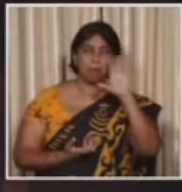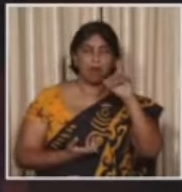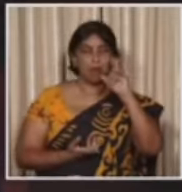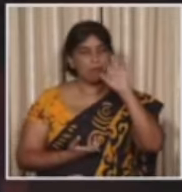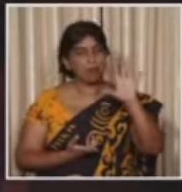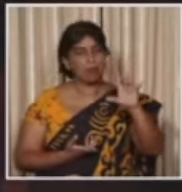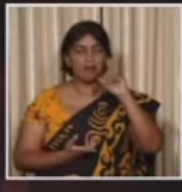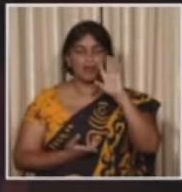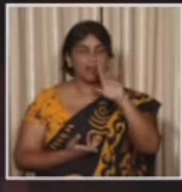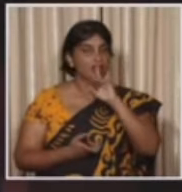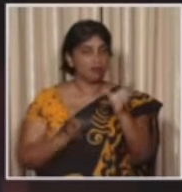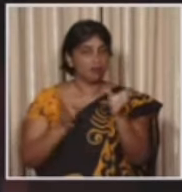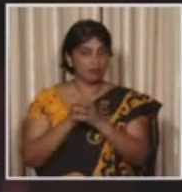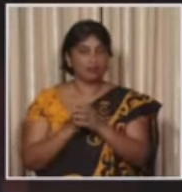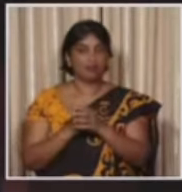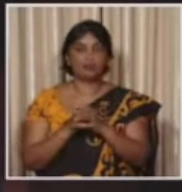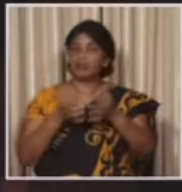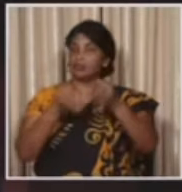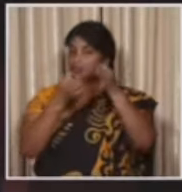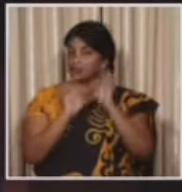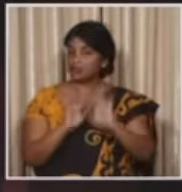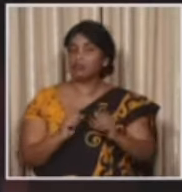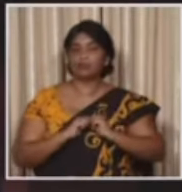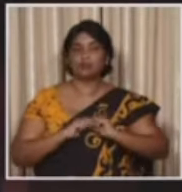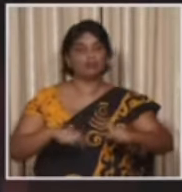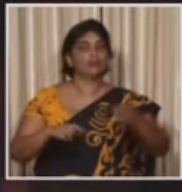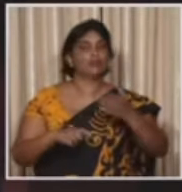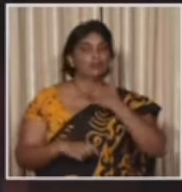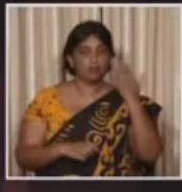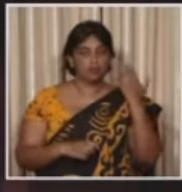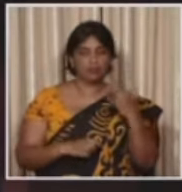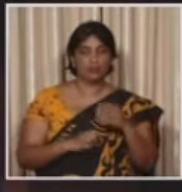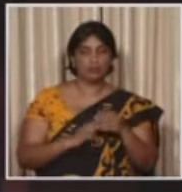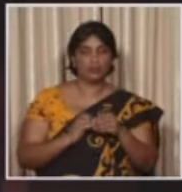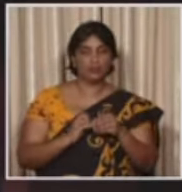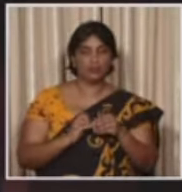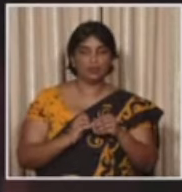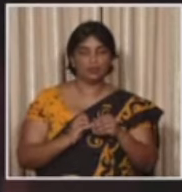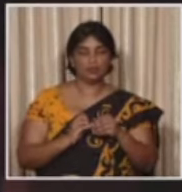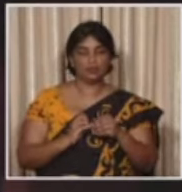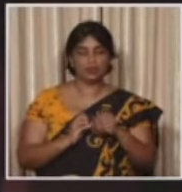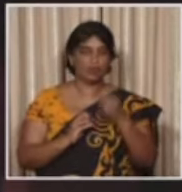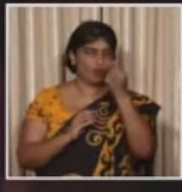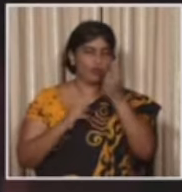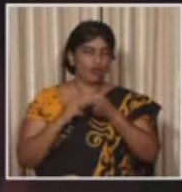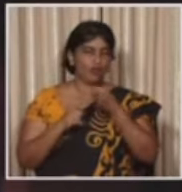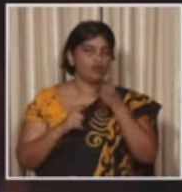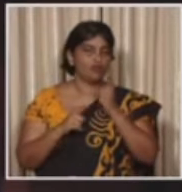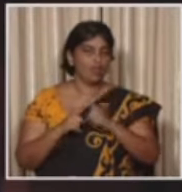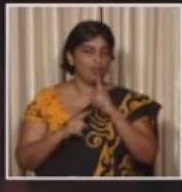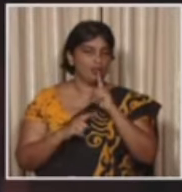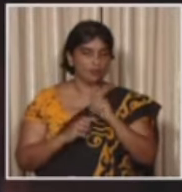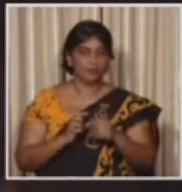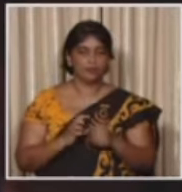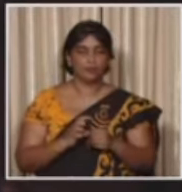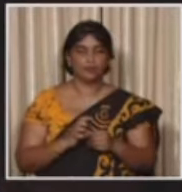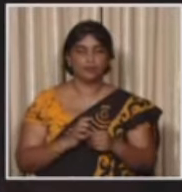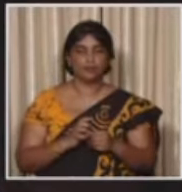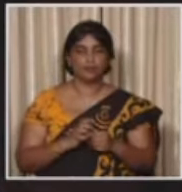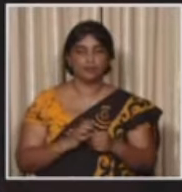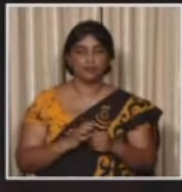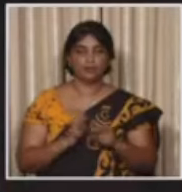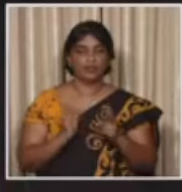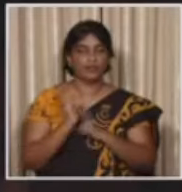කණ්ඩායම් නිවැරදි මාර්ගයට යොමු කරන්න. දැන් මම පොඩි උදාහරණ ටිකක් කියන්නම්, මොකද මේවා දැනගන්නට ඕන.